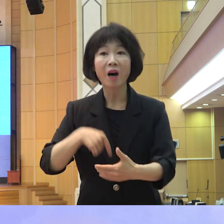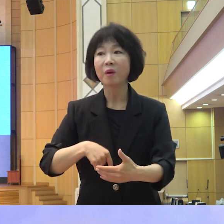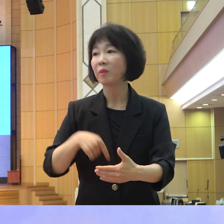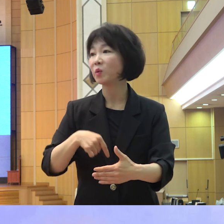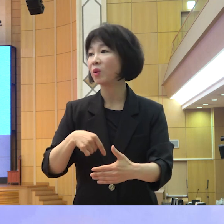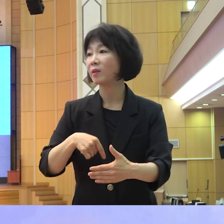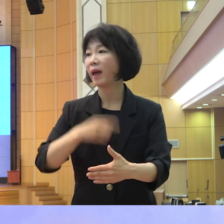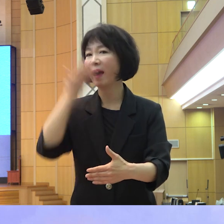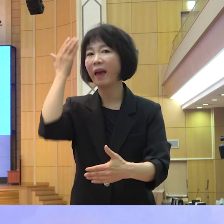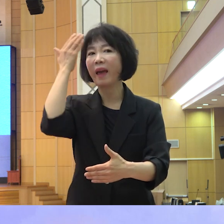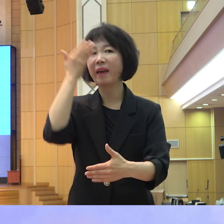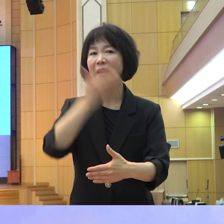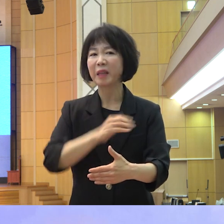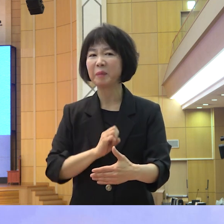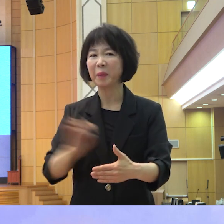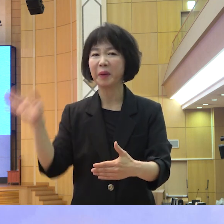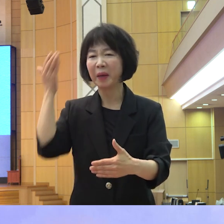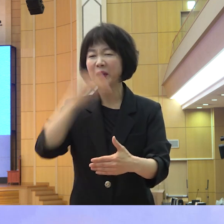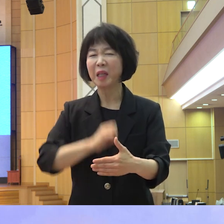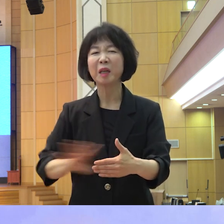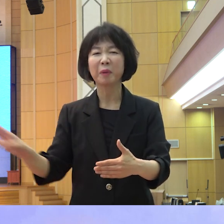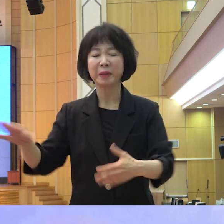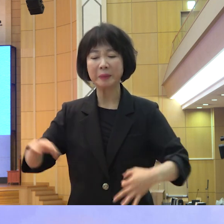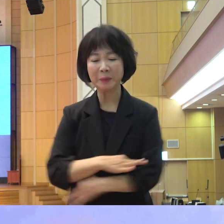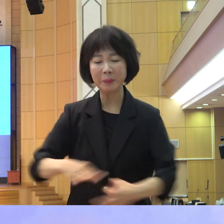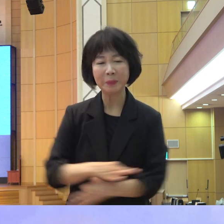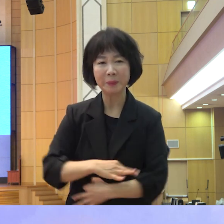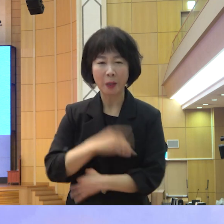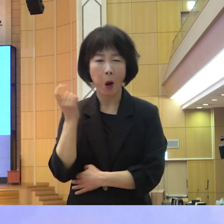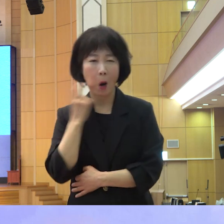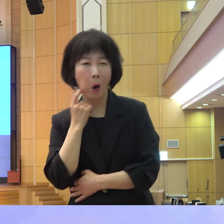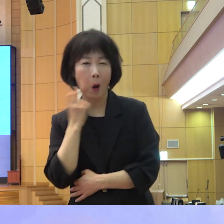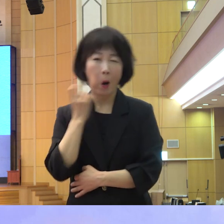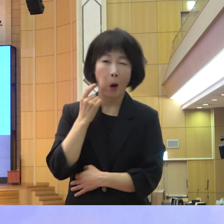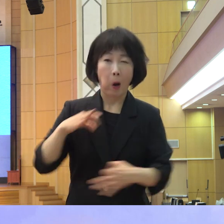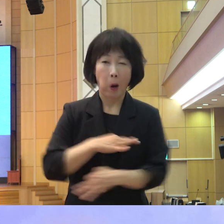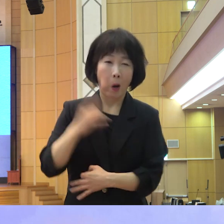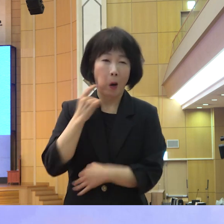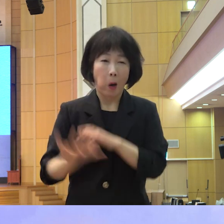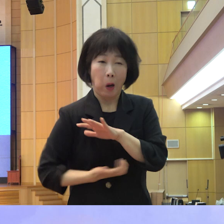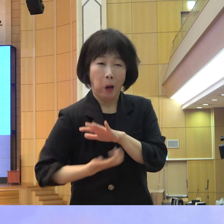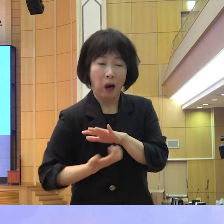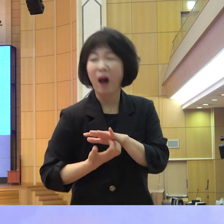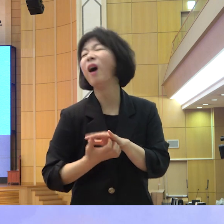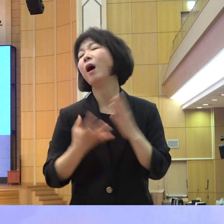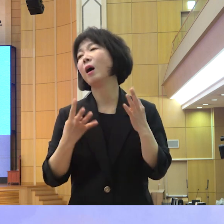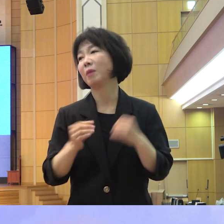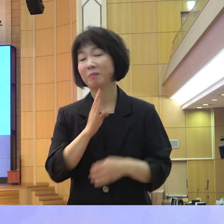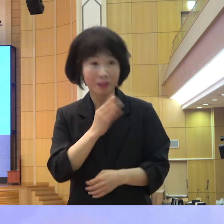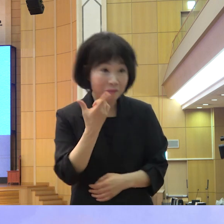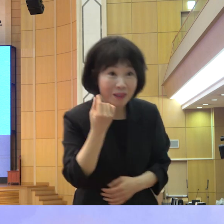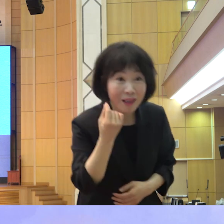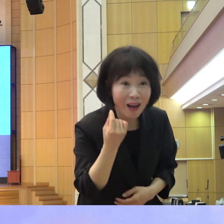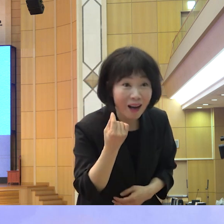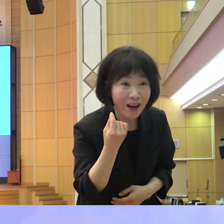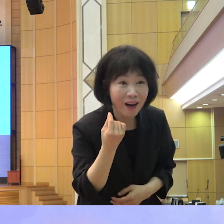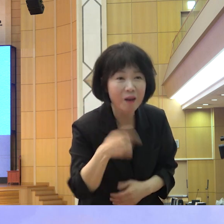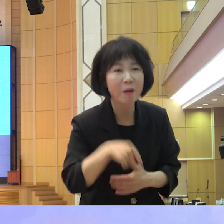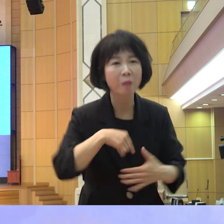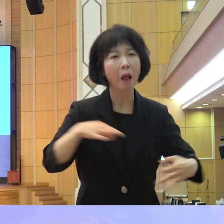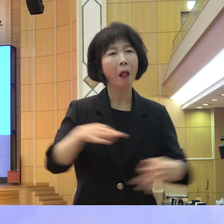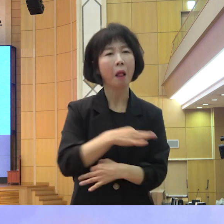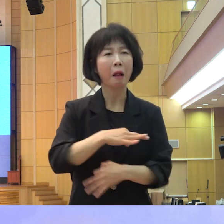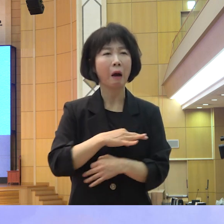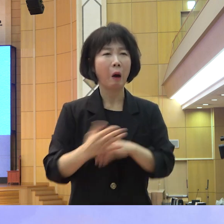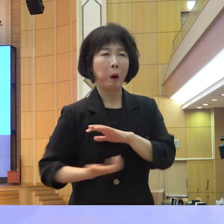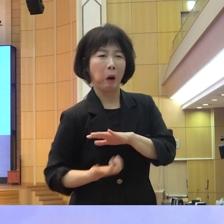순수함을 잃는 거예요. 그리고 자꾸 거짓이 끼는 거예요. 특별히 제가 오늘 순수함을